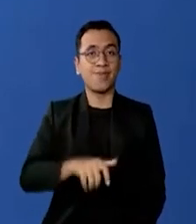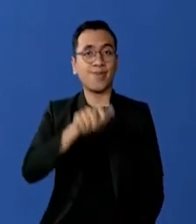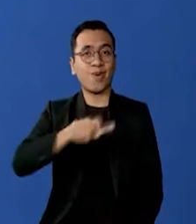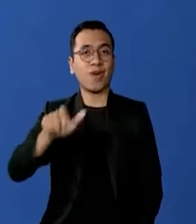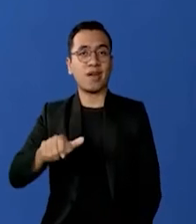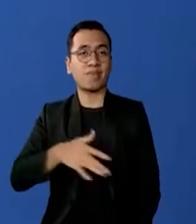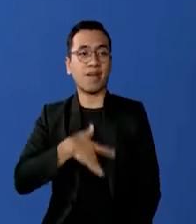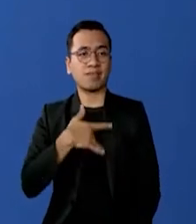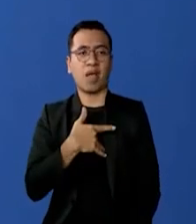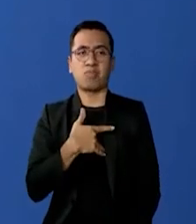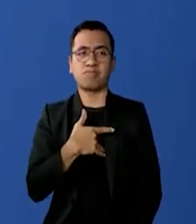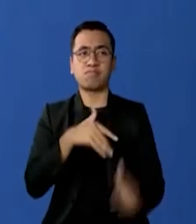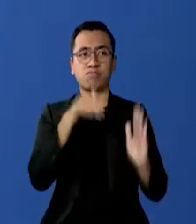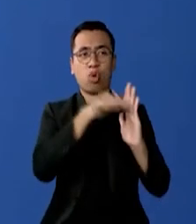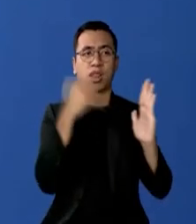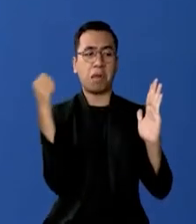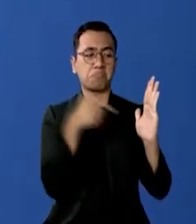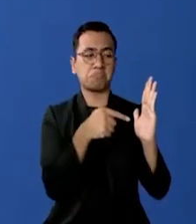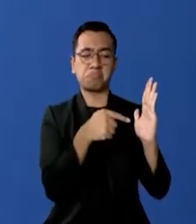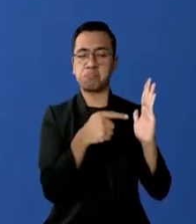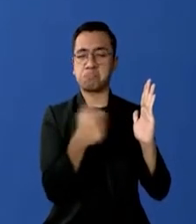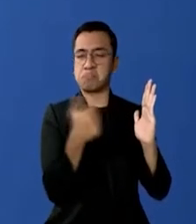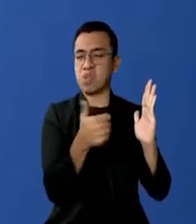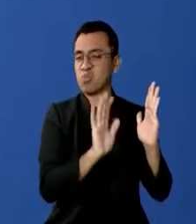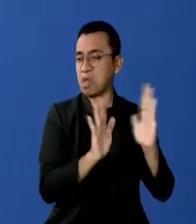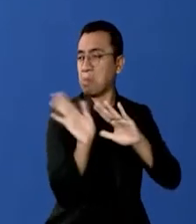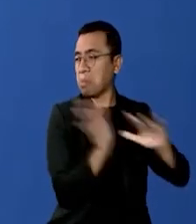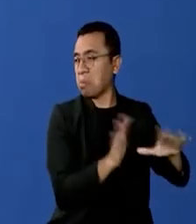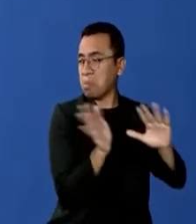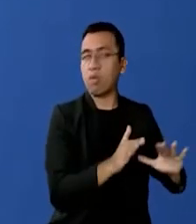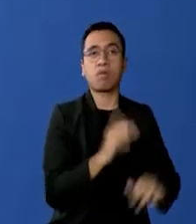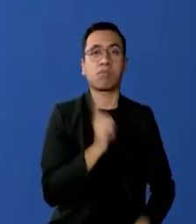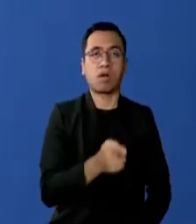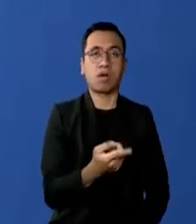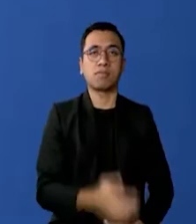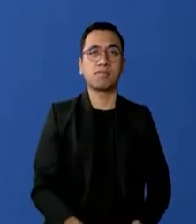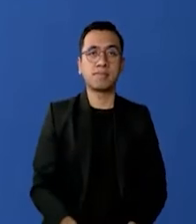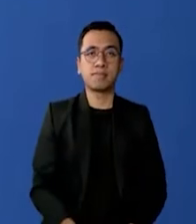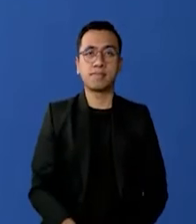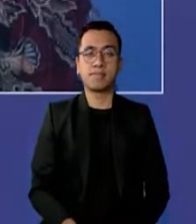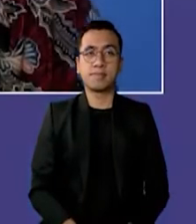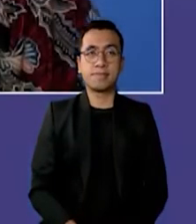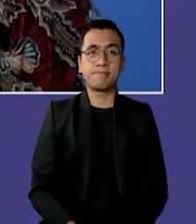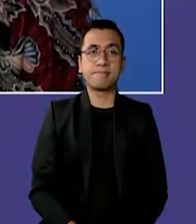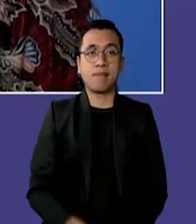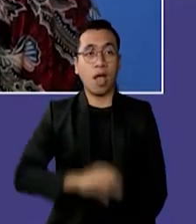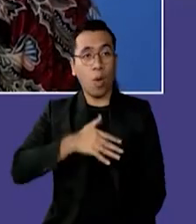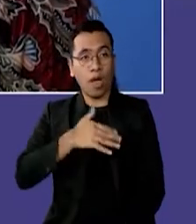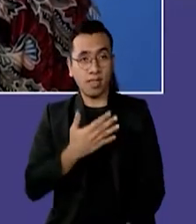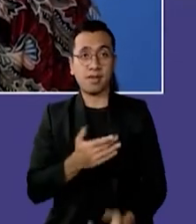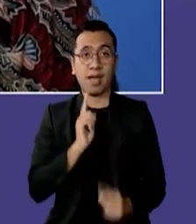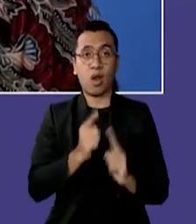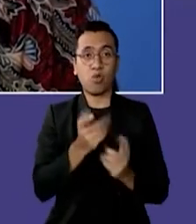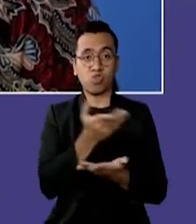mengindahkan pentingnya protokol setan itu Dan dihadirkannya kalau misalkan kondisi ini terus terjadi